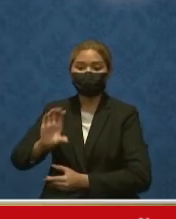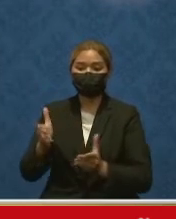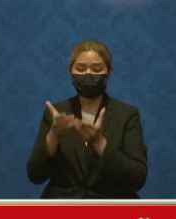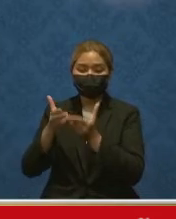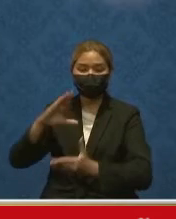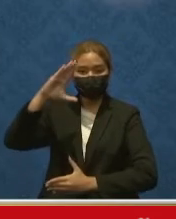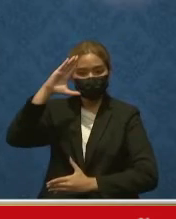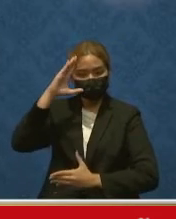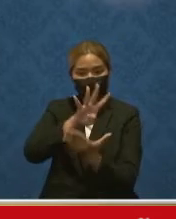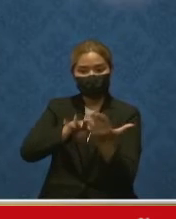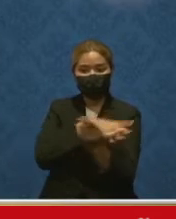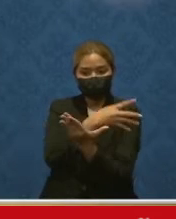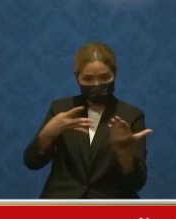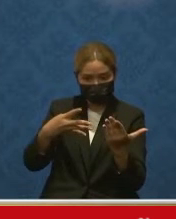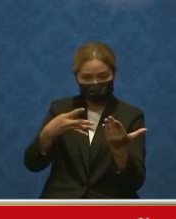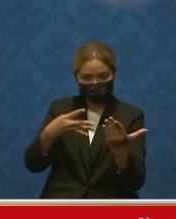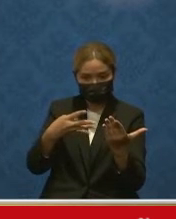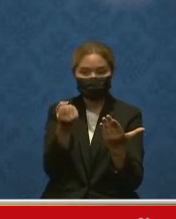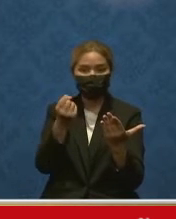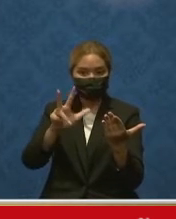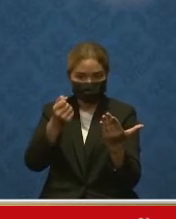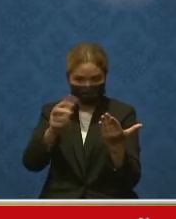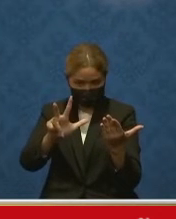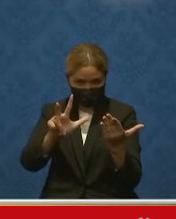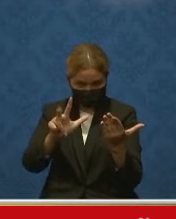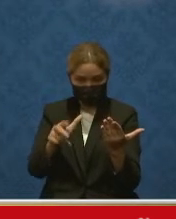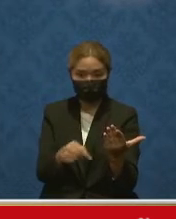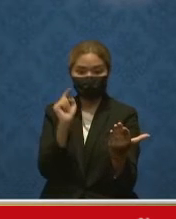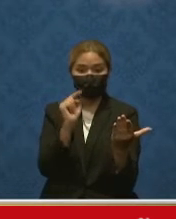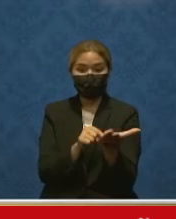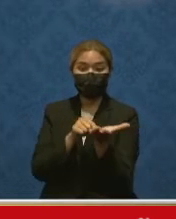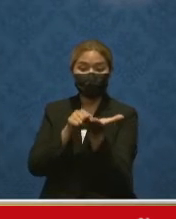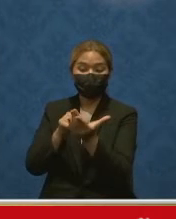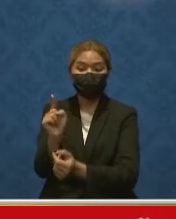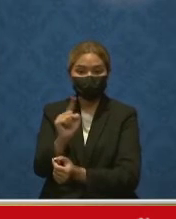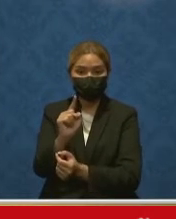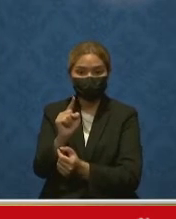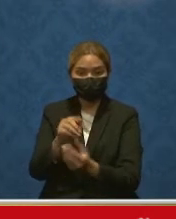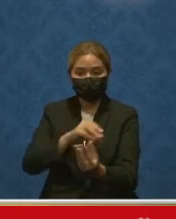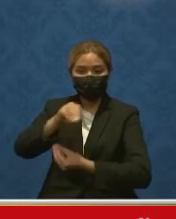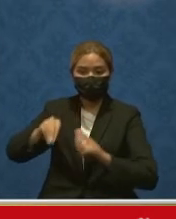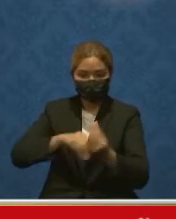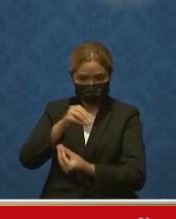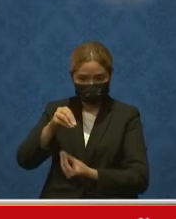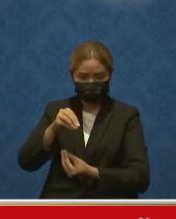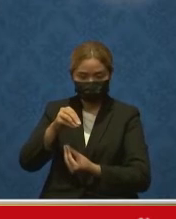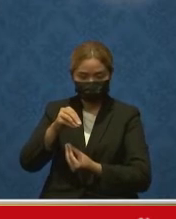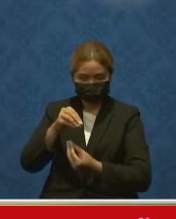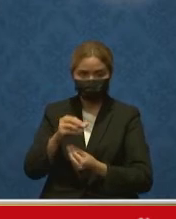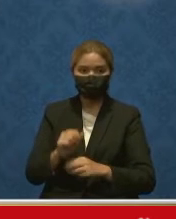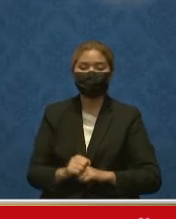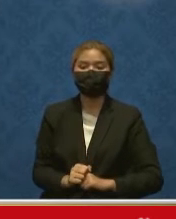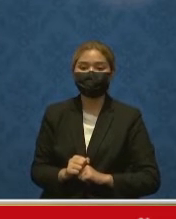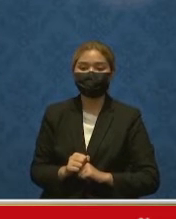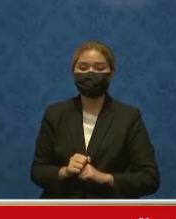เศรษฐกิจและสังคมฉบับที่ 13โดยระบบว่าเป็นแผนบูรณาการเขตเศรษฐกิจในหมดหมายที่ 2มีหลาย